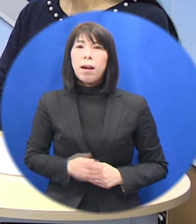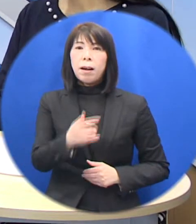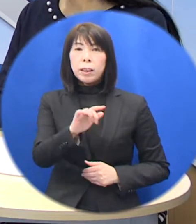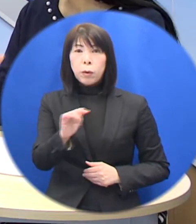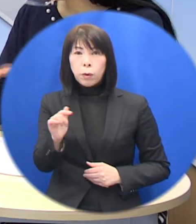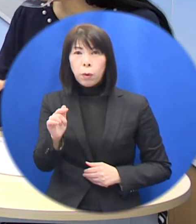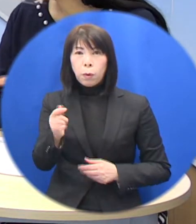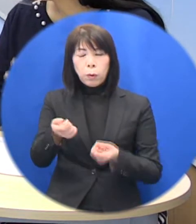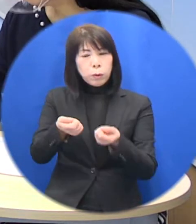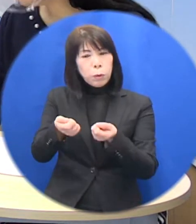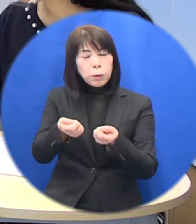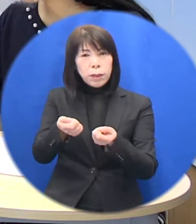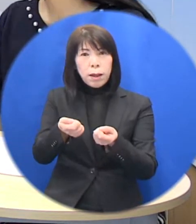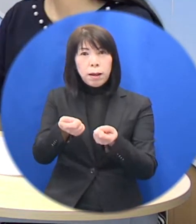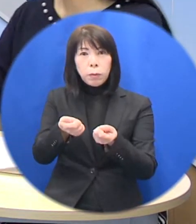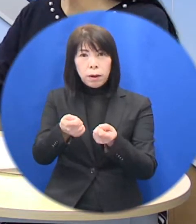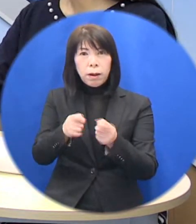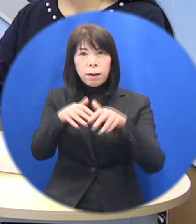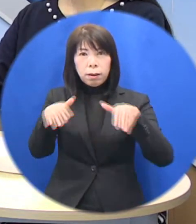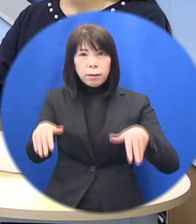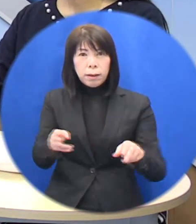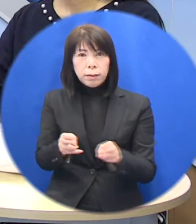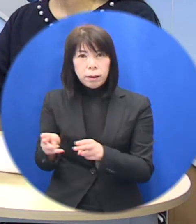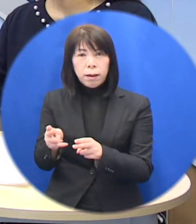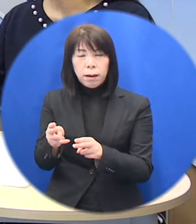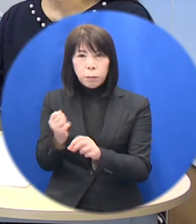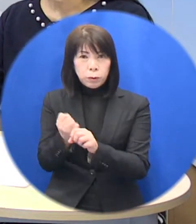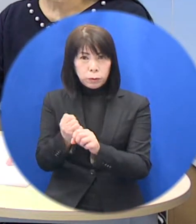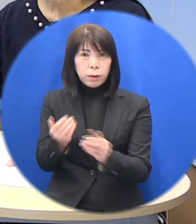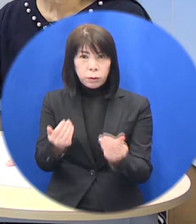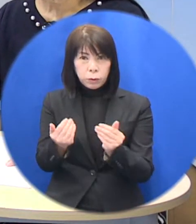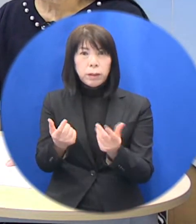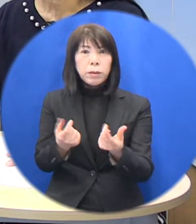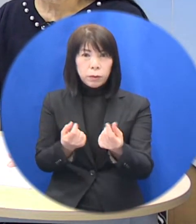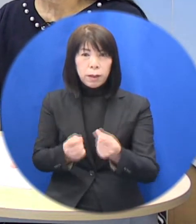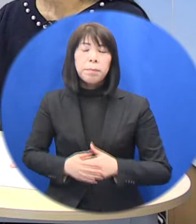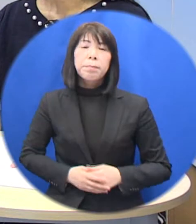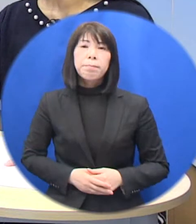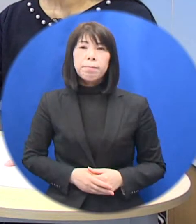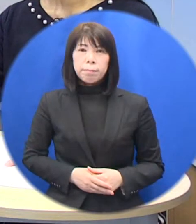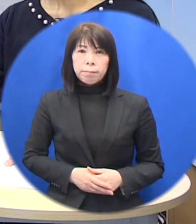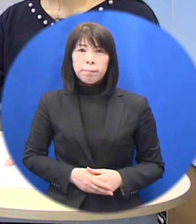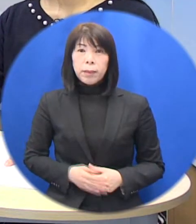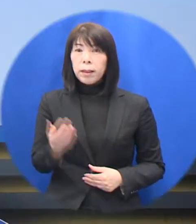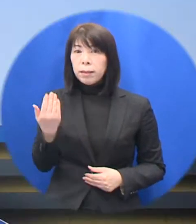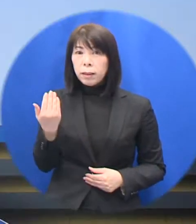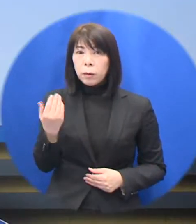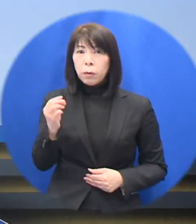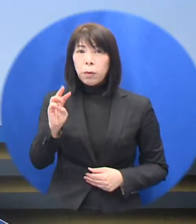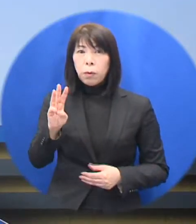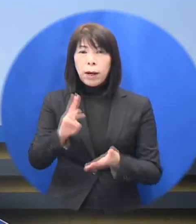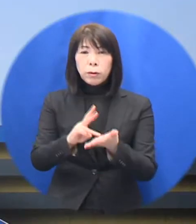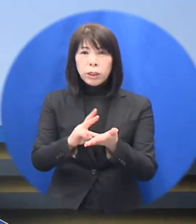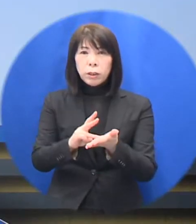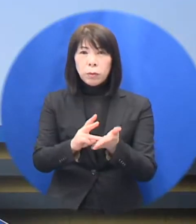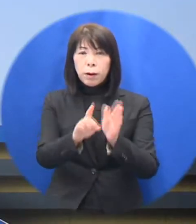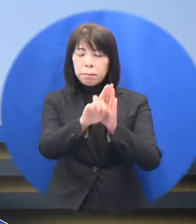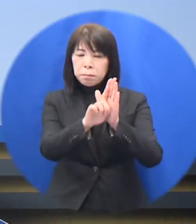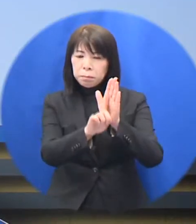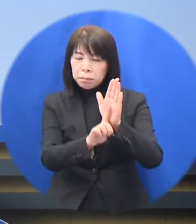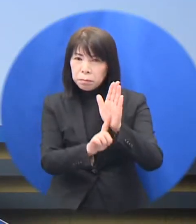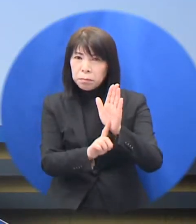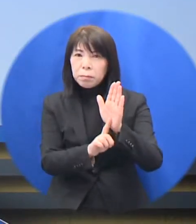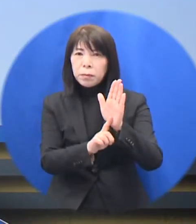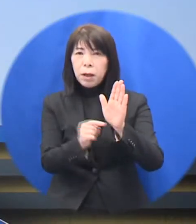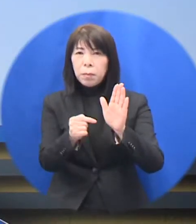な、調整役体制作りという形なんですね。さあ、先ほどね、ワクチン超低温の冷蔵